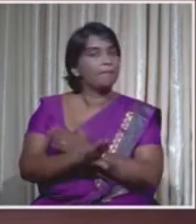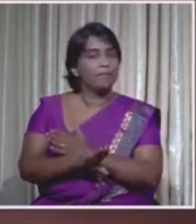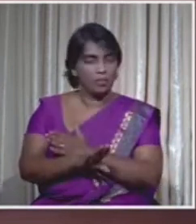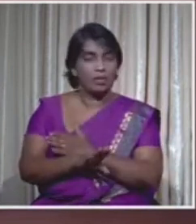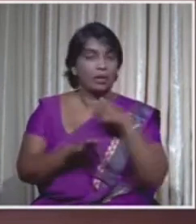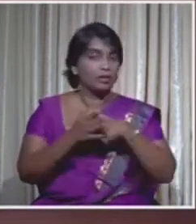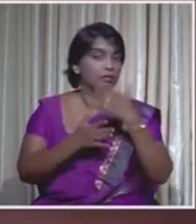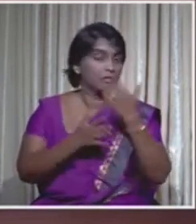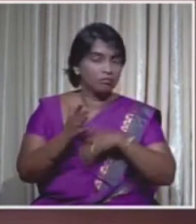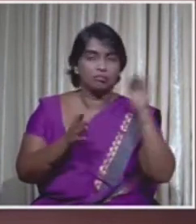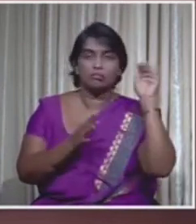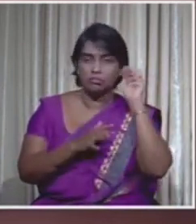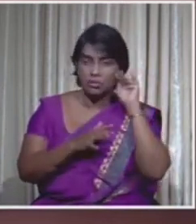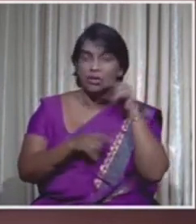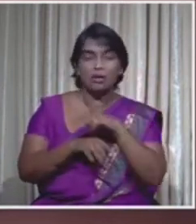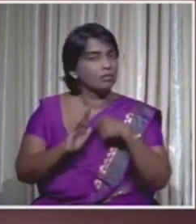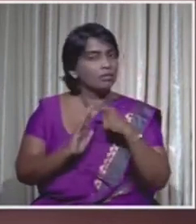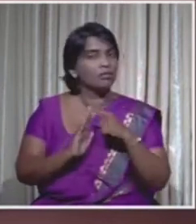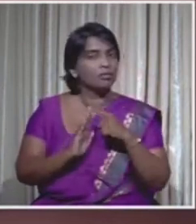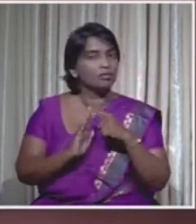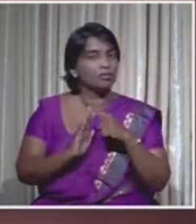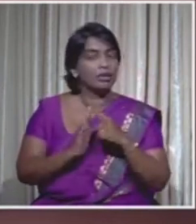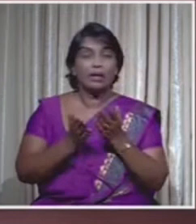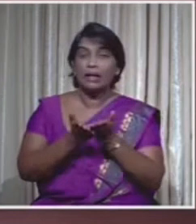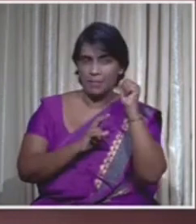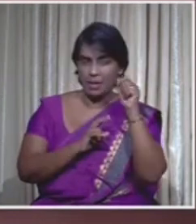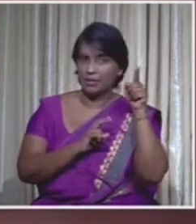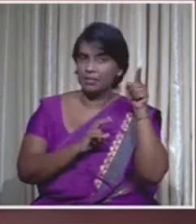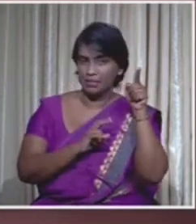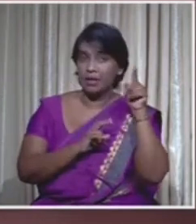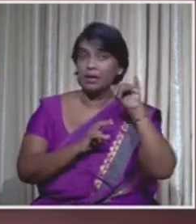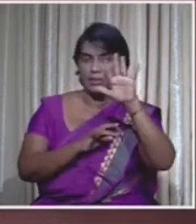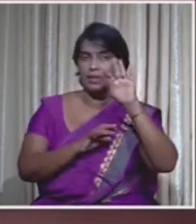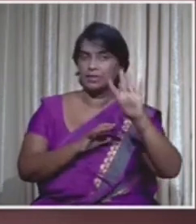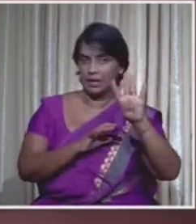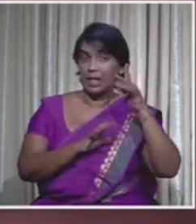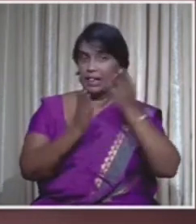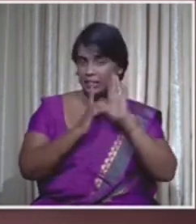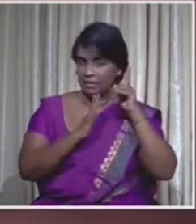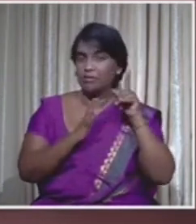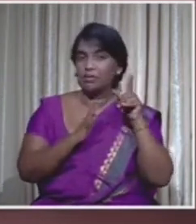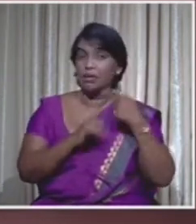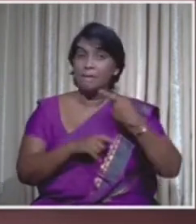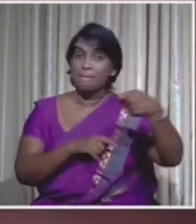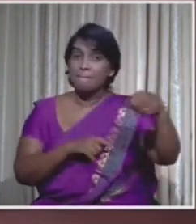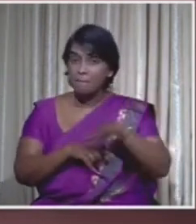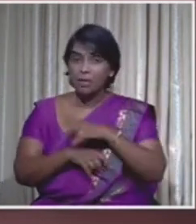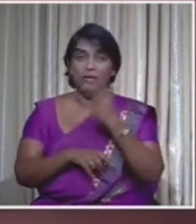දැන් වාර්තා වෙලා තිබෙනවා මේක ලංකාවේ ඉන්දියාවේ නම් මෙහි මිල 654යි කියලා හැබැයි තමුනාසලා මිලදී ආරන්